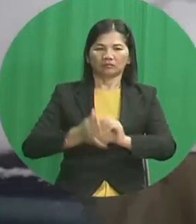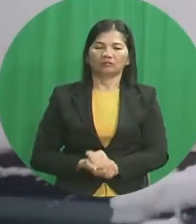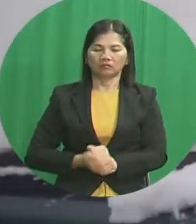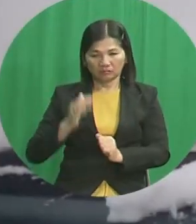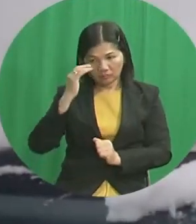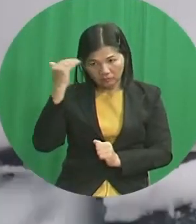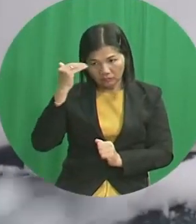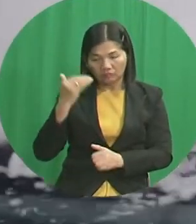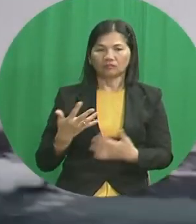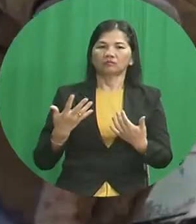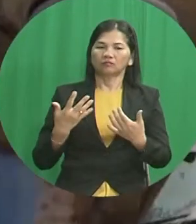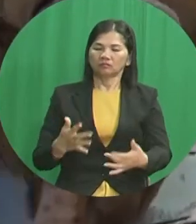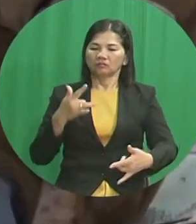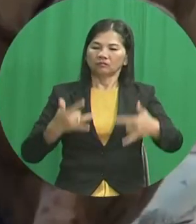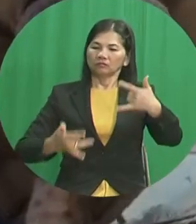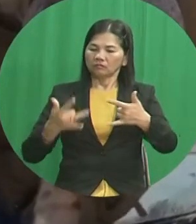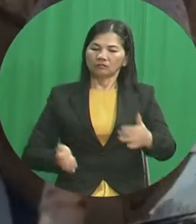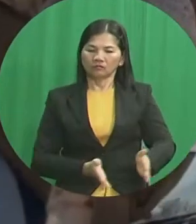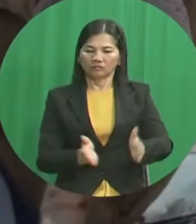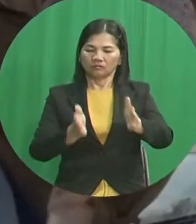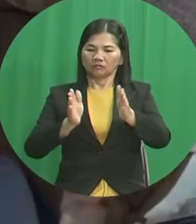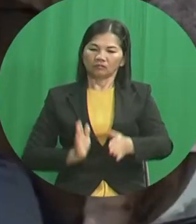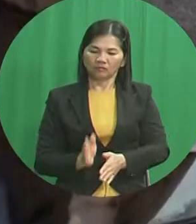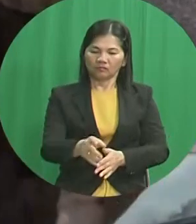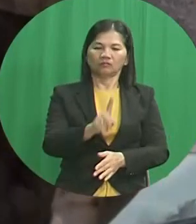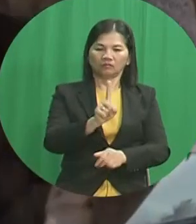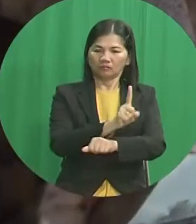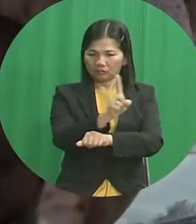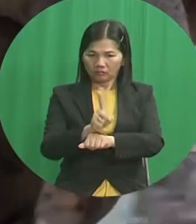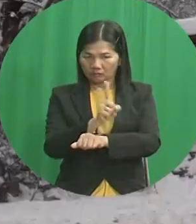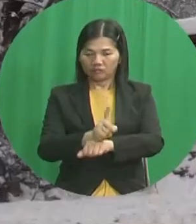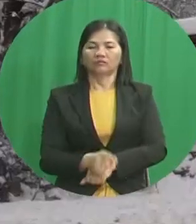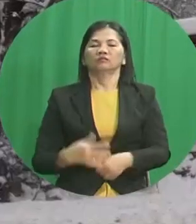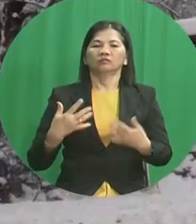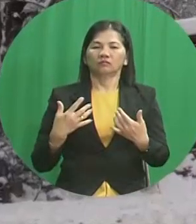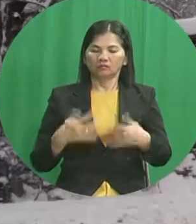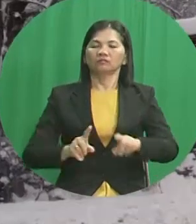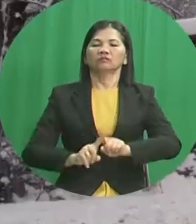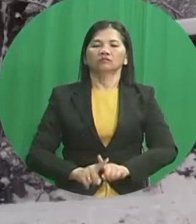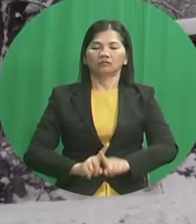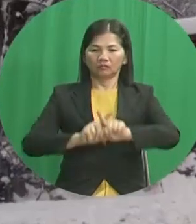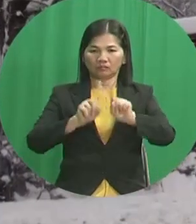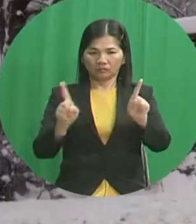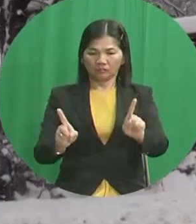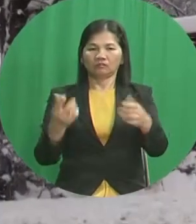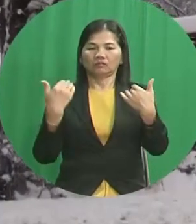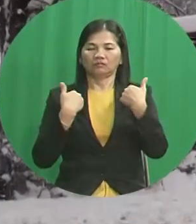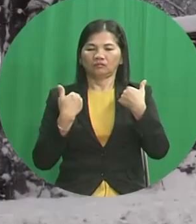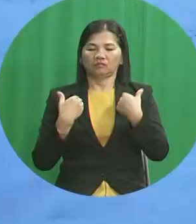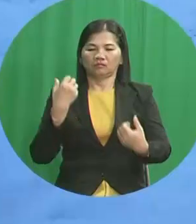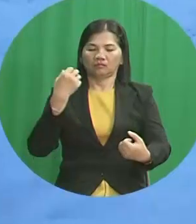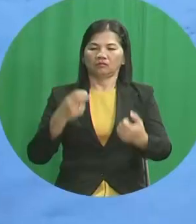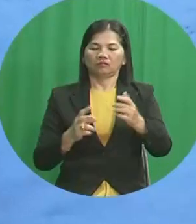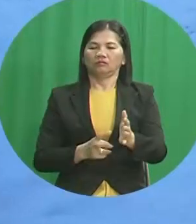លោកបាននិយាយថាខ្ញុំបើកបរផ្លូវចុះក្នុងល្បឿន1ម៉ោងនៅក្នុងរយៈពេល1ម៉ោងប៉ុន្តែវាហាក់ដូចជាជិះនៅលើរ